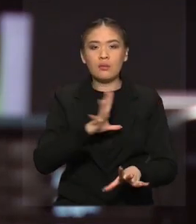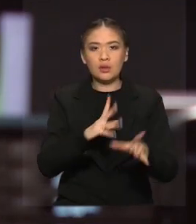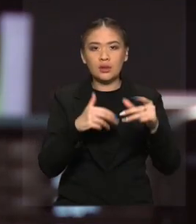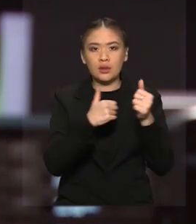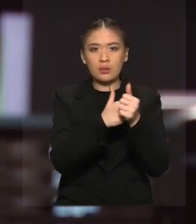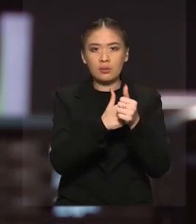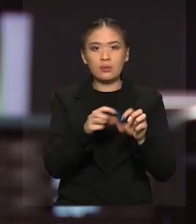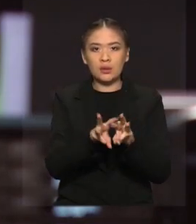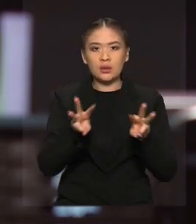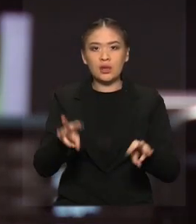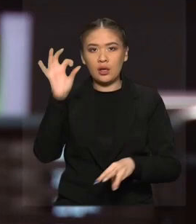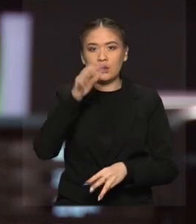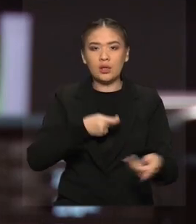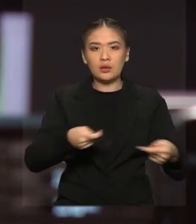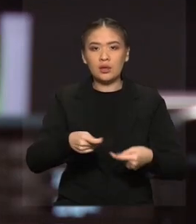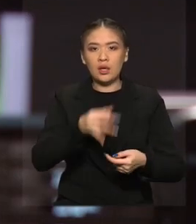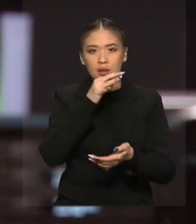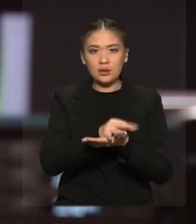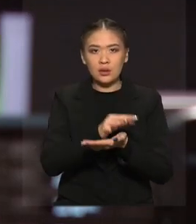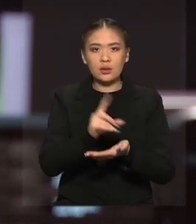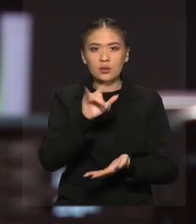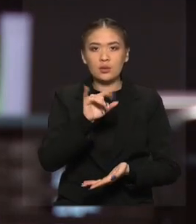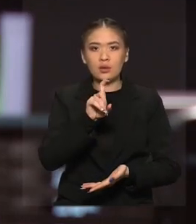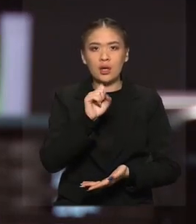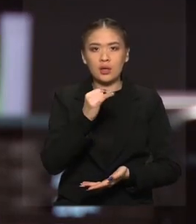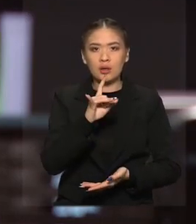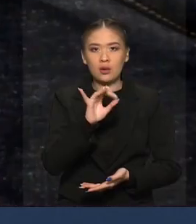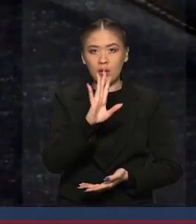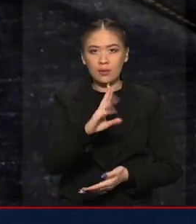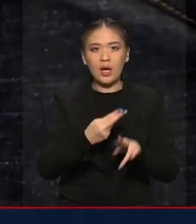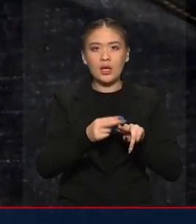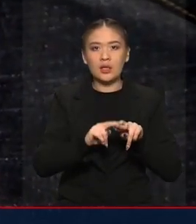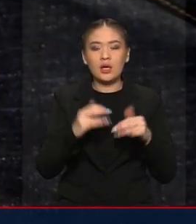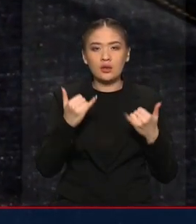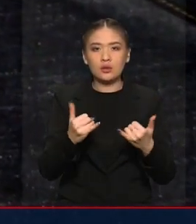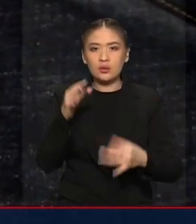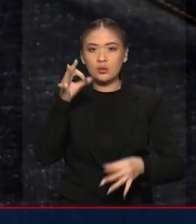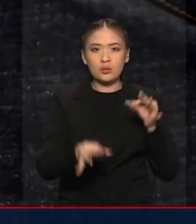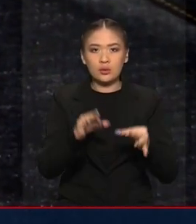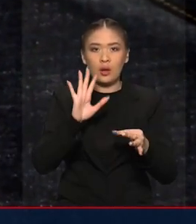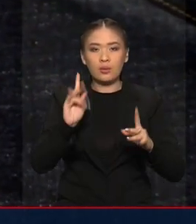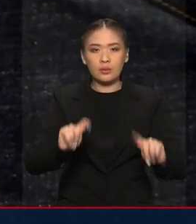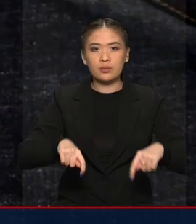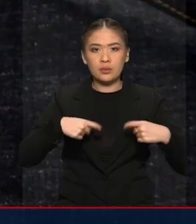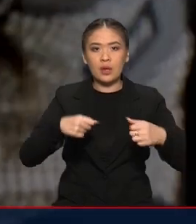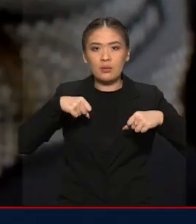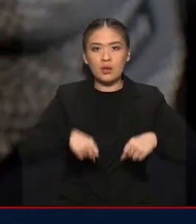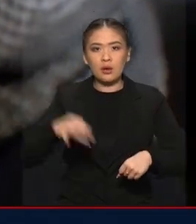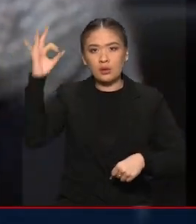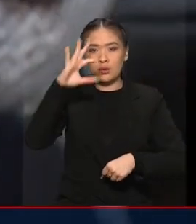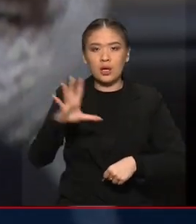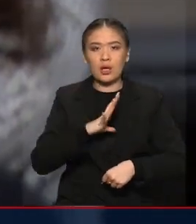председателя комитета административной полиции Ринат зул каиров Кроме того суду будет предоставлено право выселять